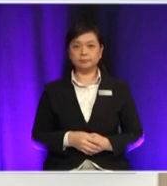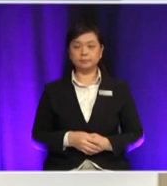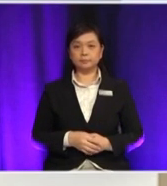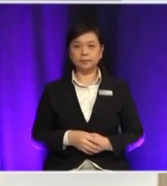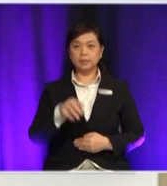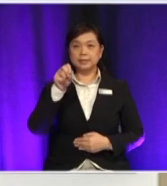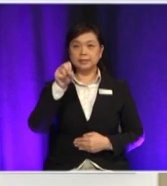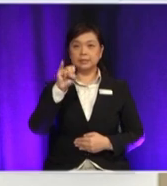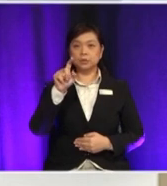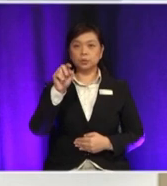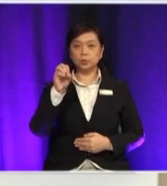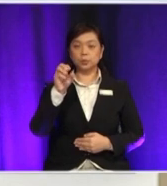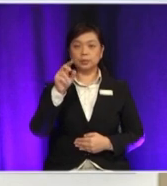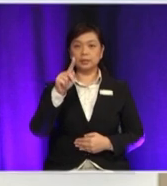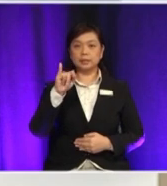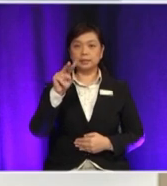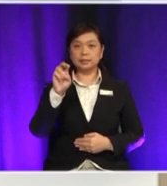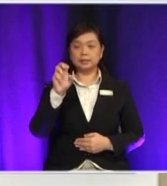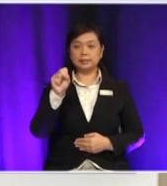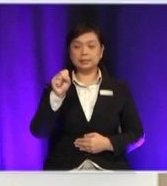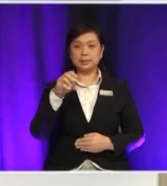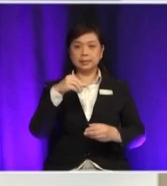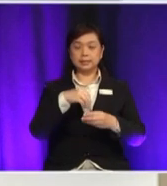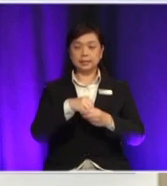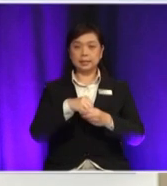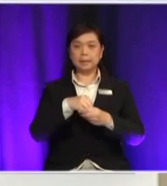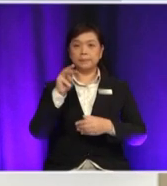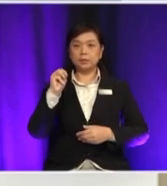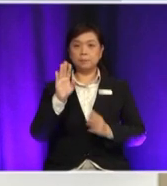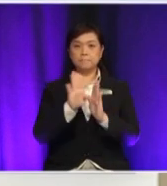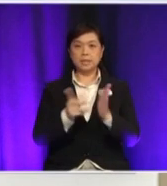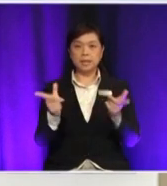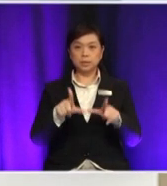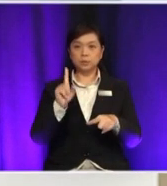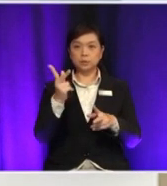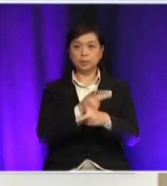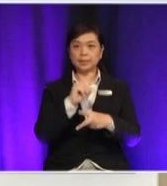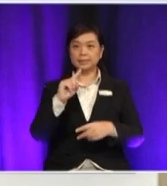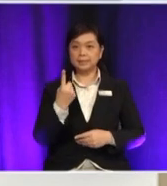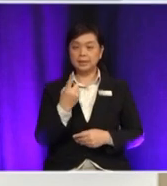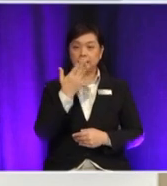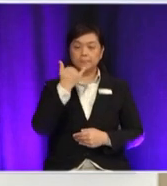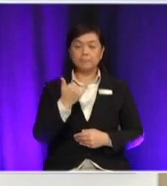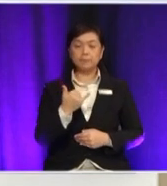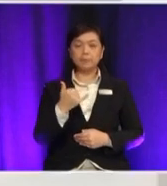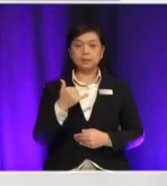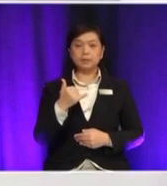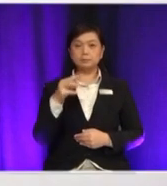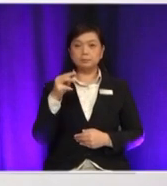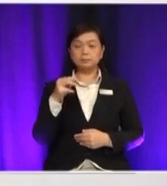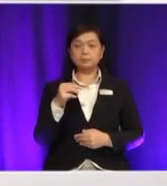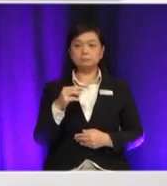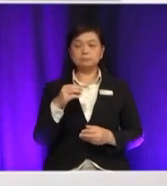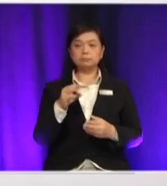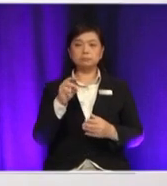to kinesis di dalam mitosis berlaku sekali saja ah kenapa saya itu kinetis di meiosis berlaku dua kali Kris